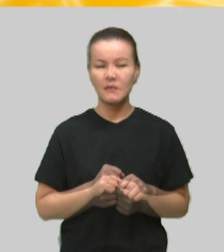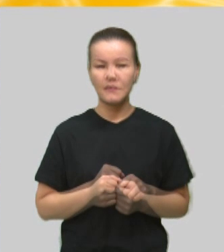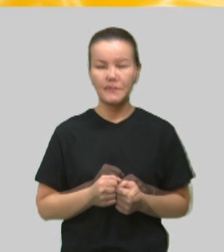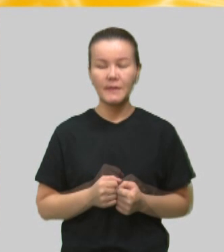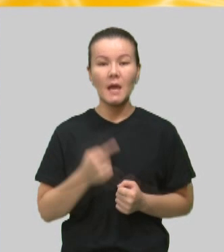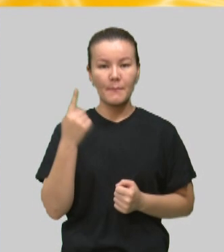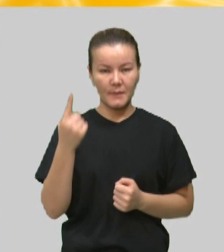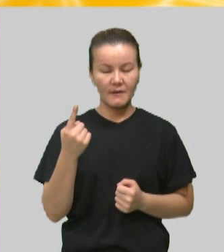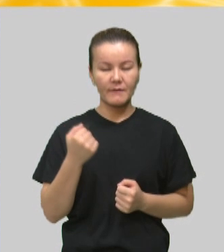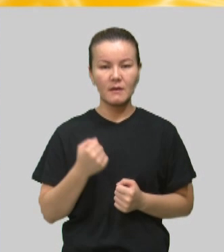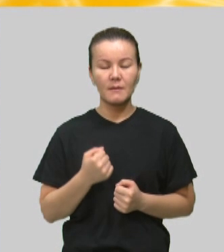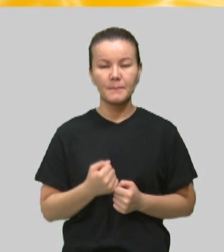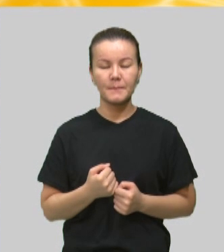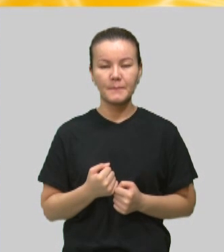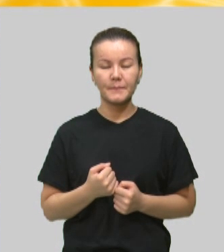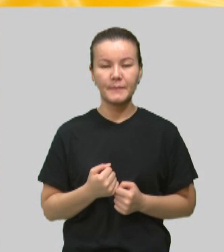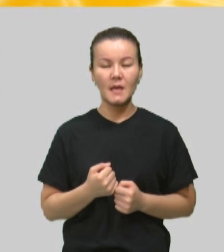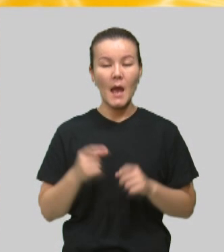Первое.